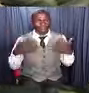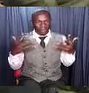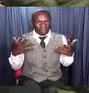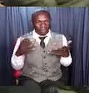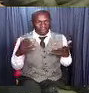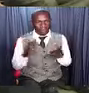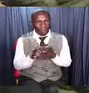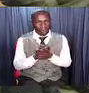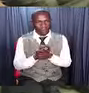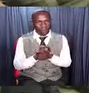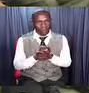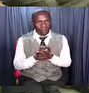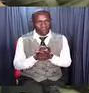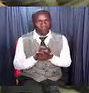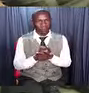Hallelujah. Hallelujah.